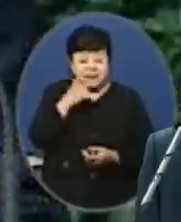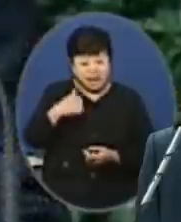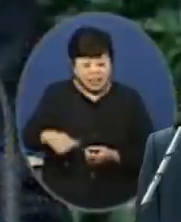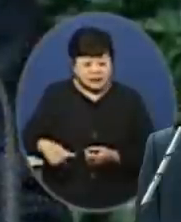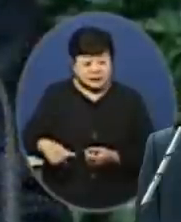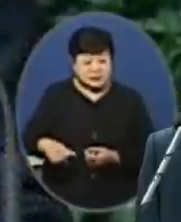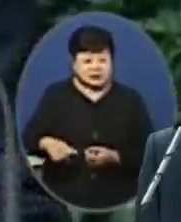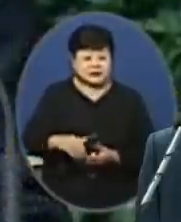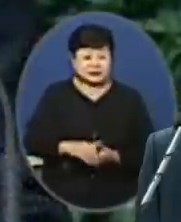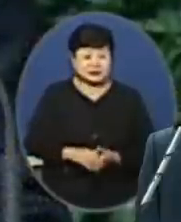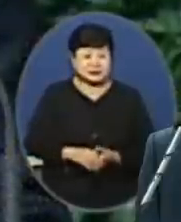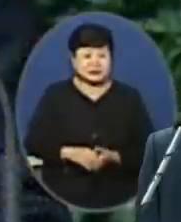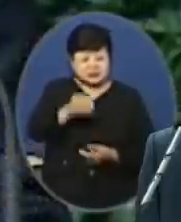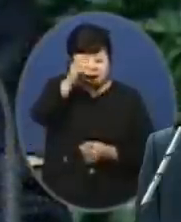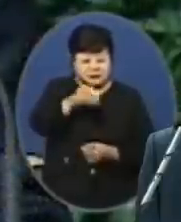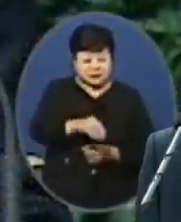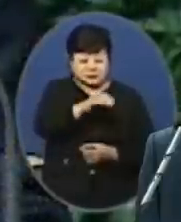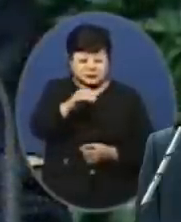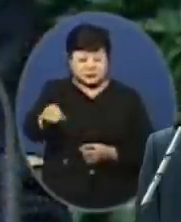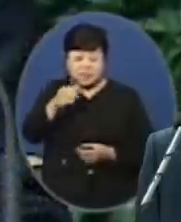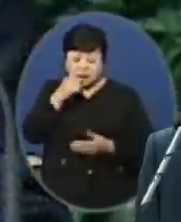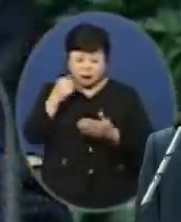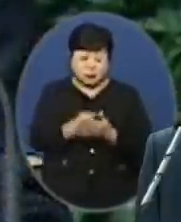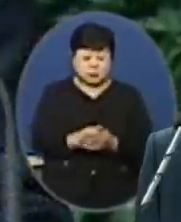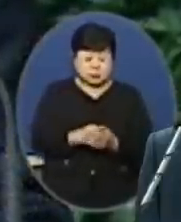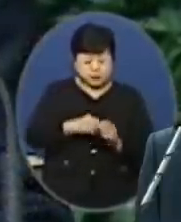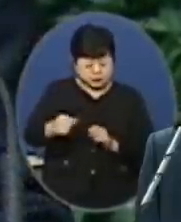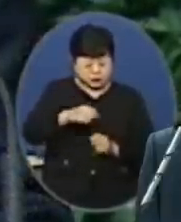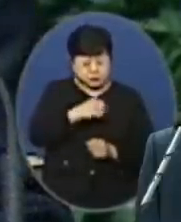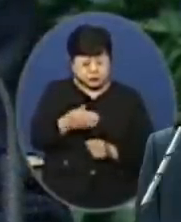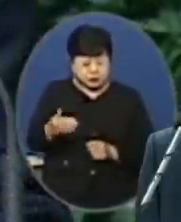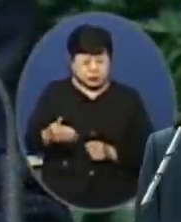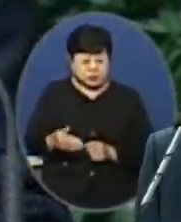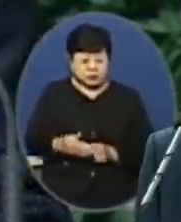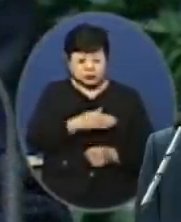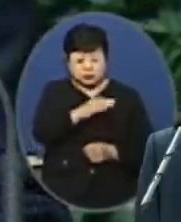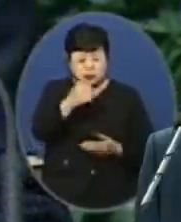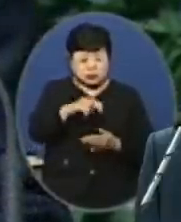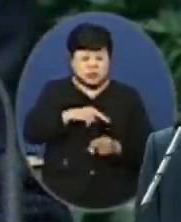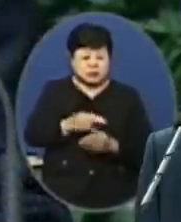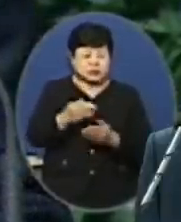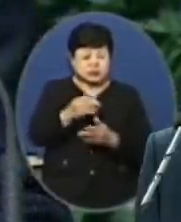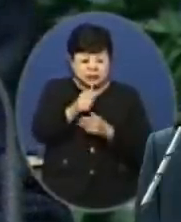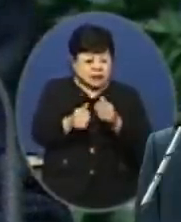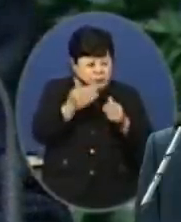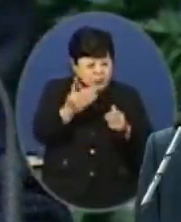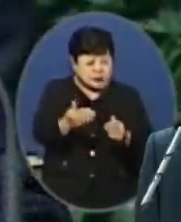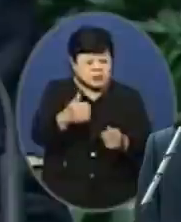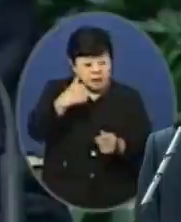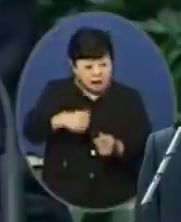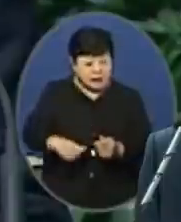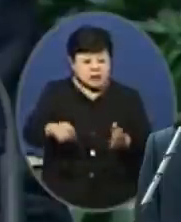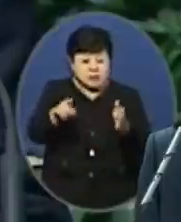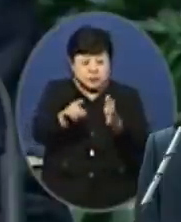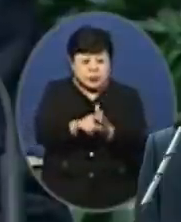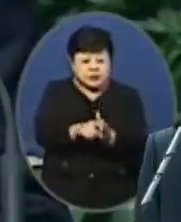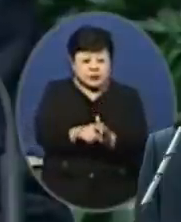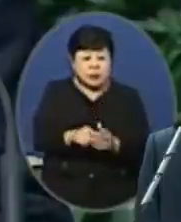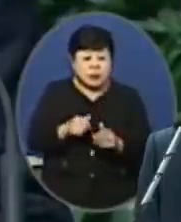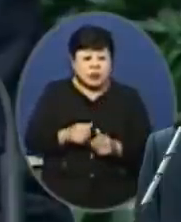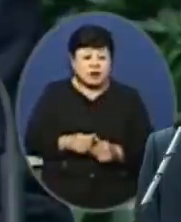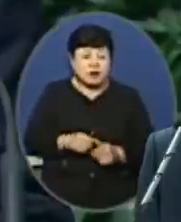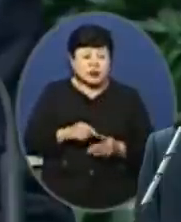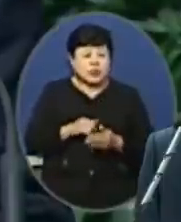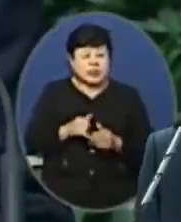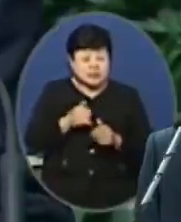아들을 십자가에 못 박아서 몸짓고 피 흘려 우리의 제물로 주신 하나님이 그 아들을 믿고 경외하는